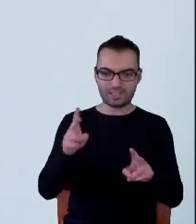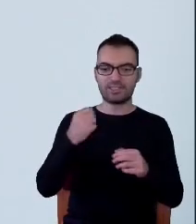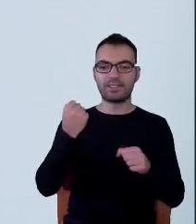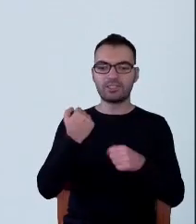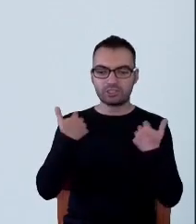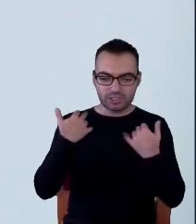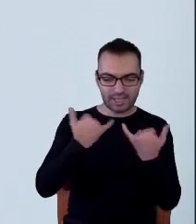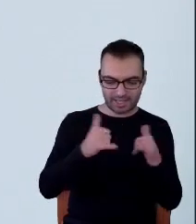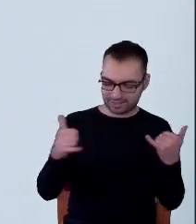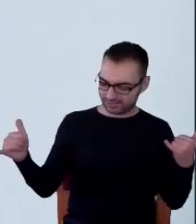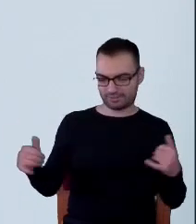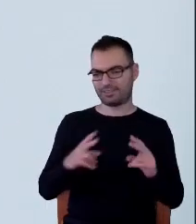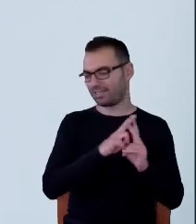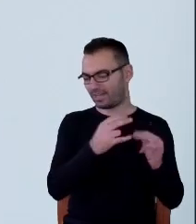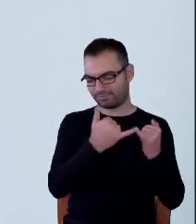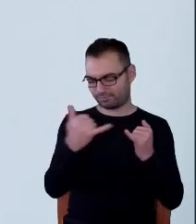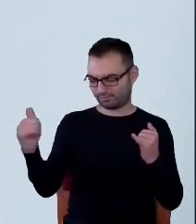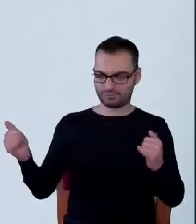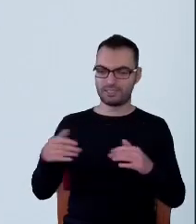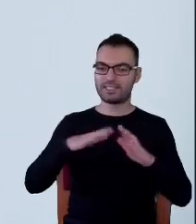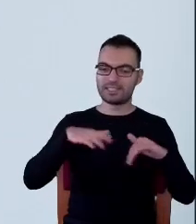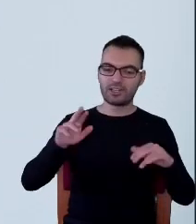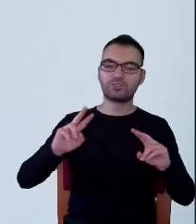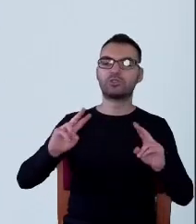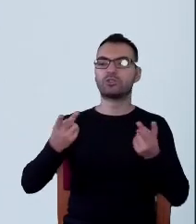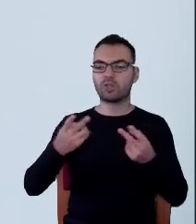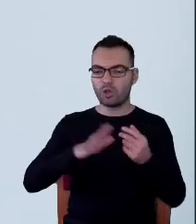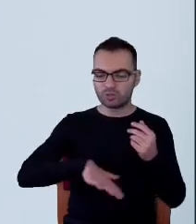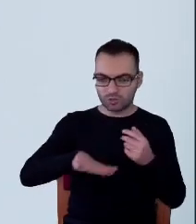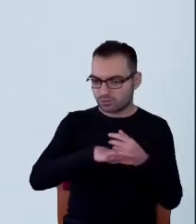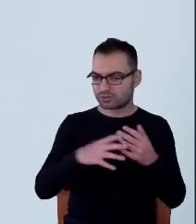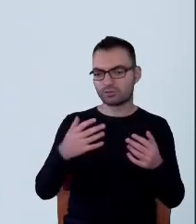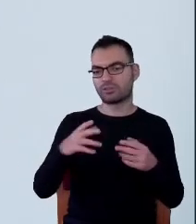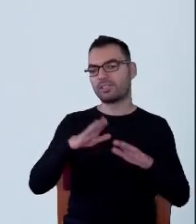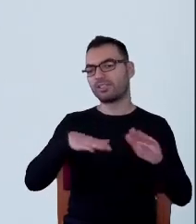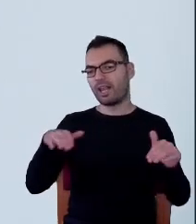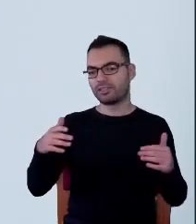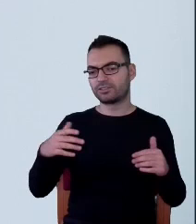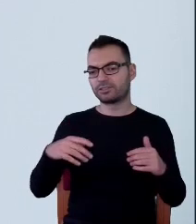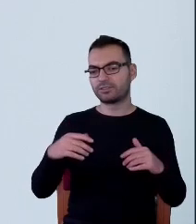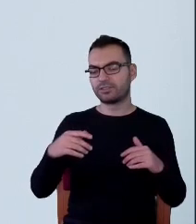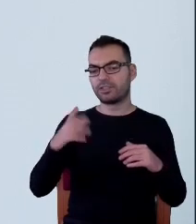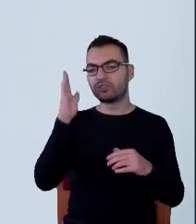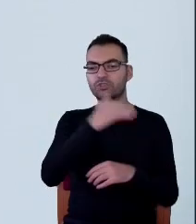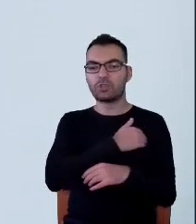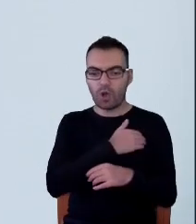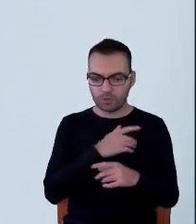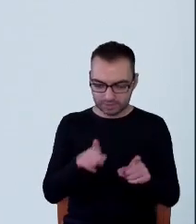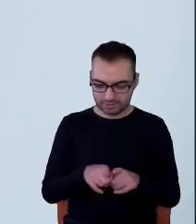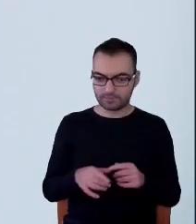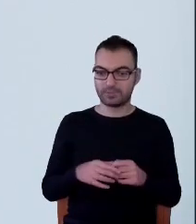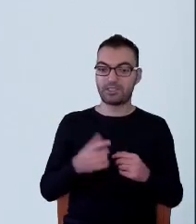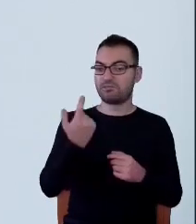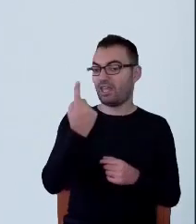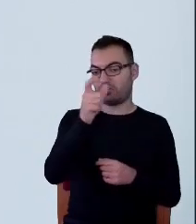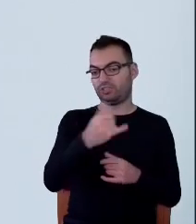inaczej i funkcjonuje inaczej, w zależności od tego, z jakiego środowiska pochodzi i jakie warunki stwarza mu konkretna szkoła. Jedno dziecko,